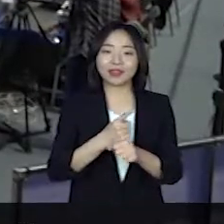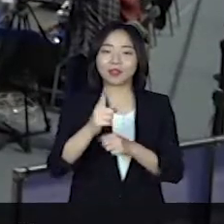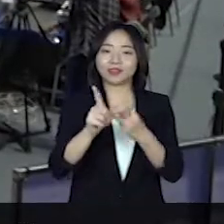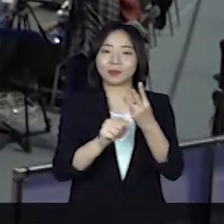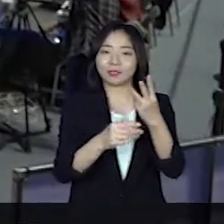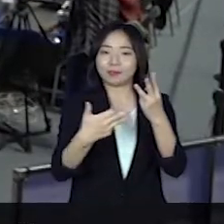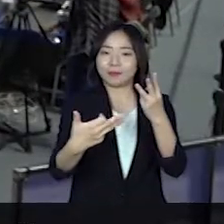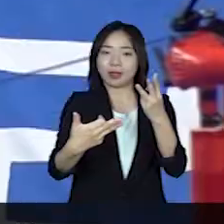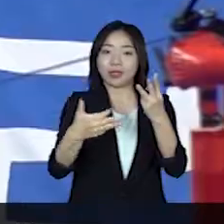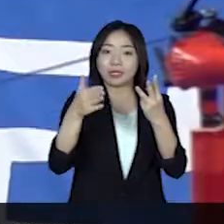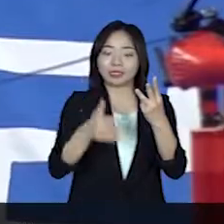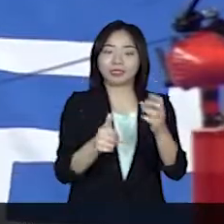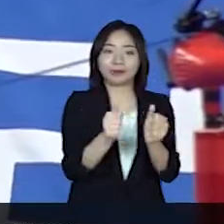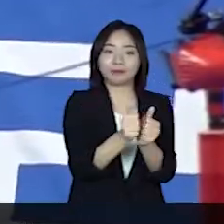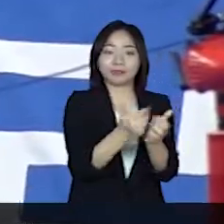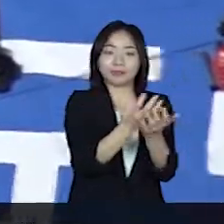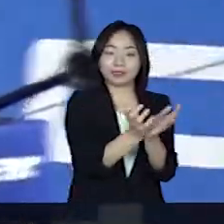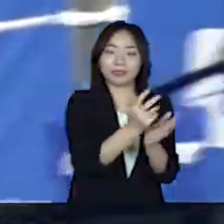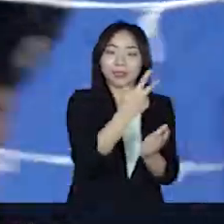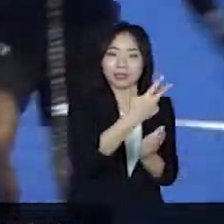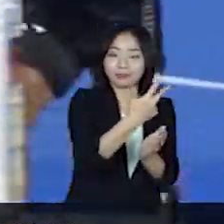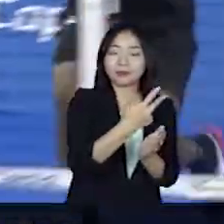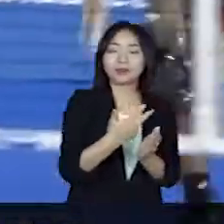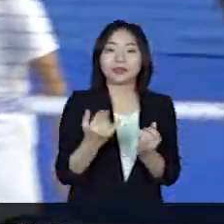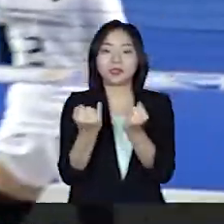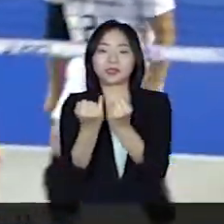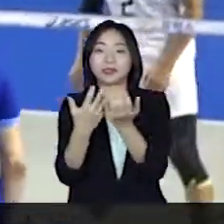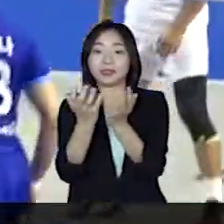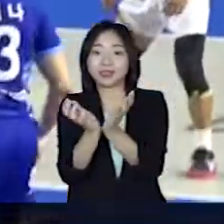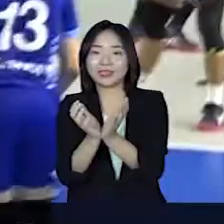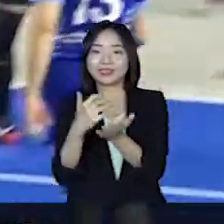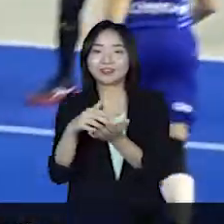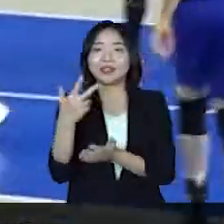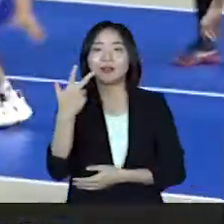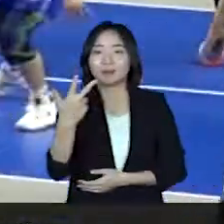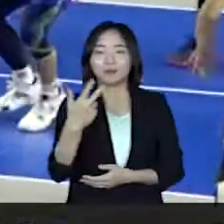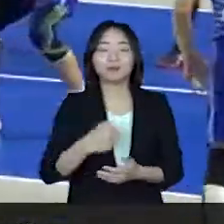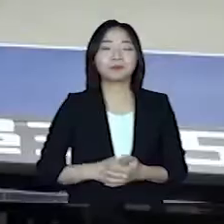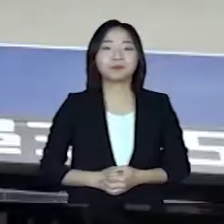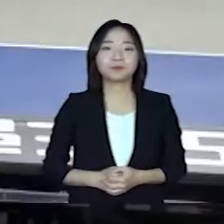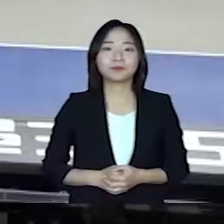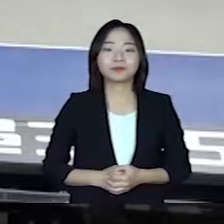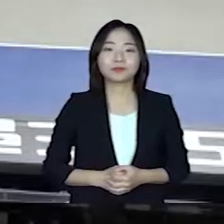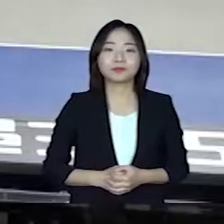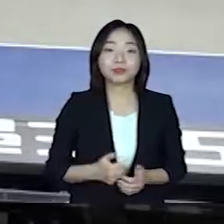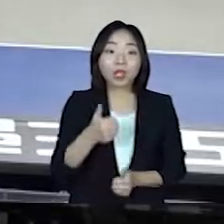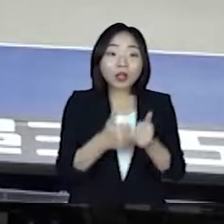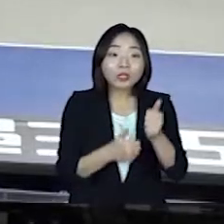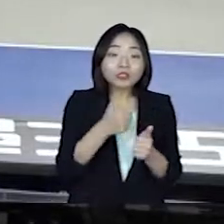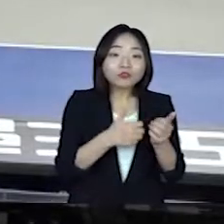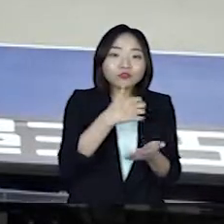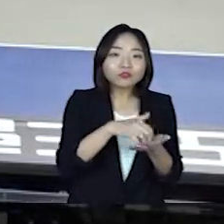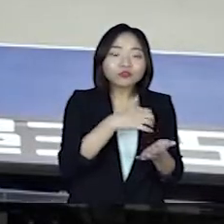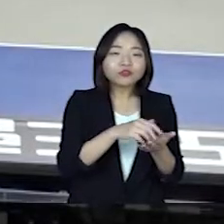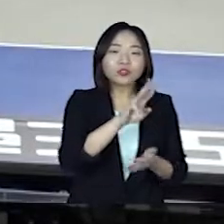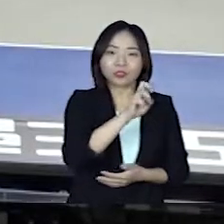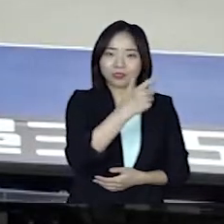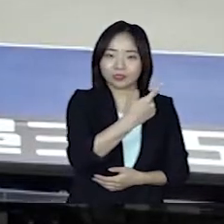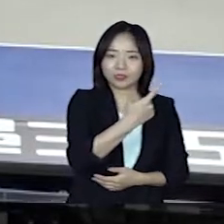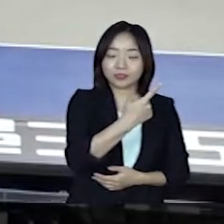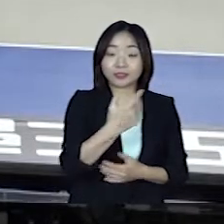3월 18일까지 남자부 7개 팀과 여자부 6개 팀이 출전하는데요. 정규 시즌은 남자부